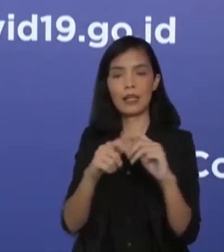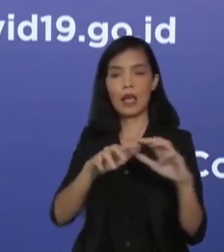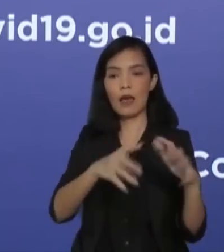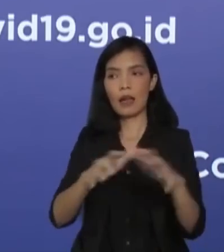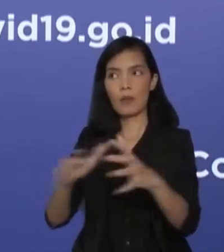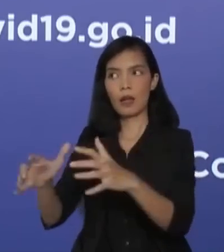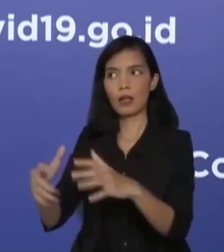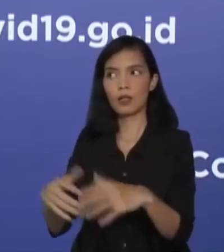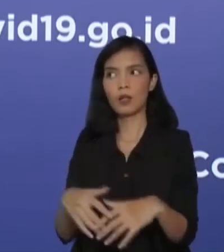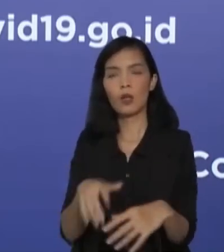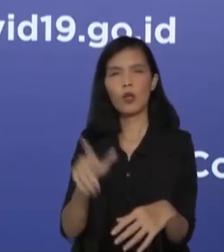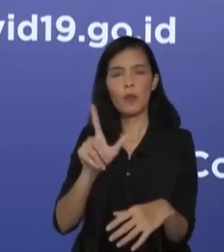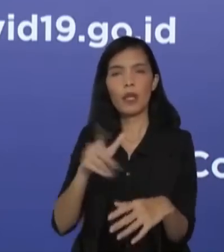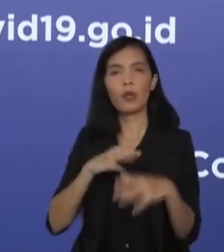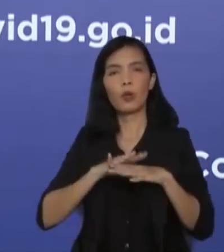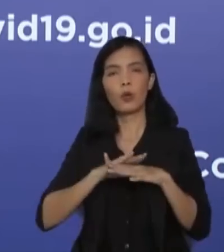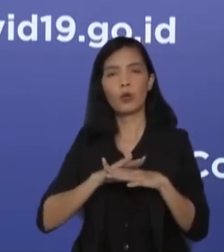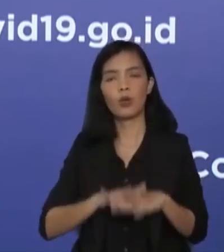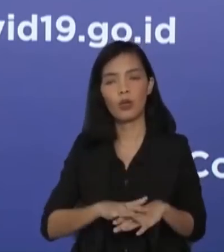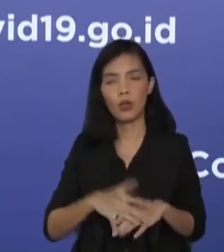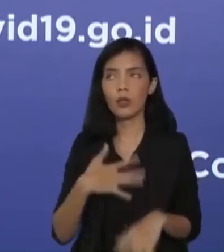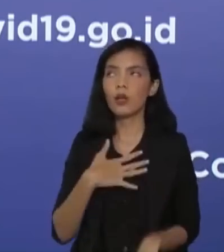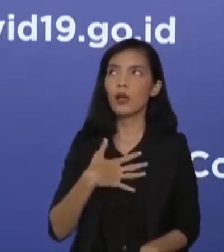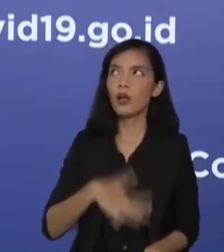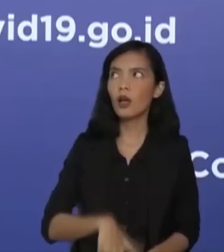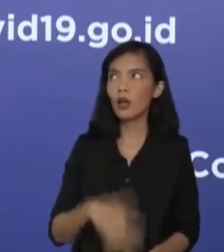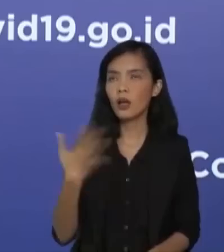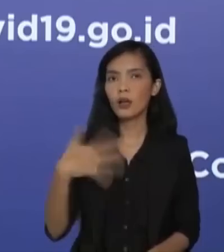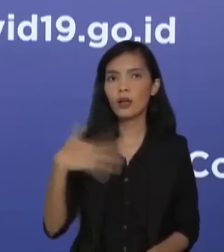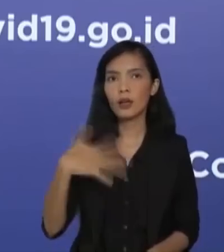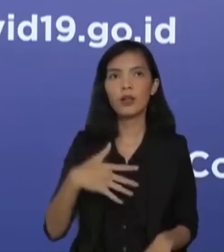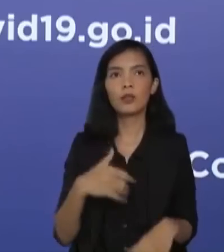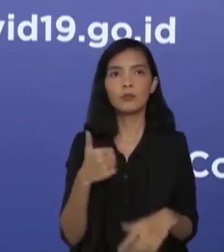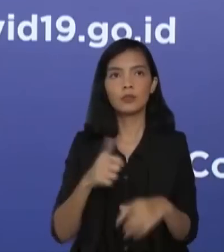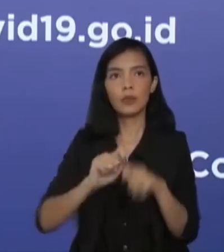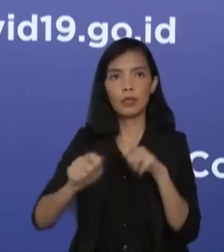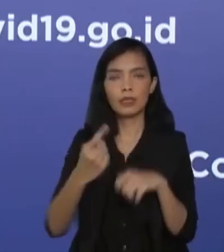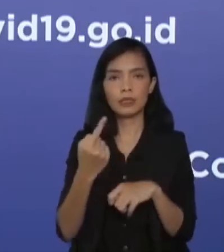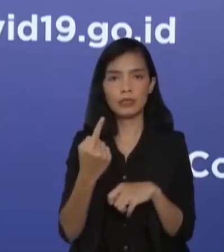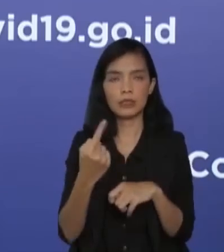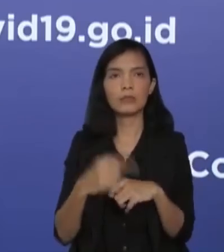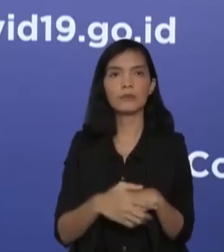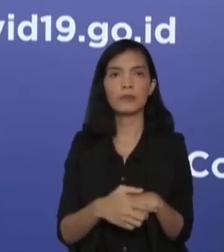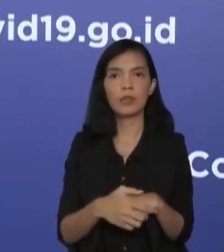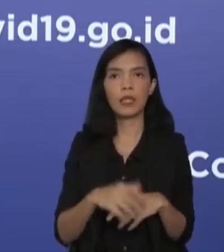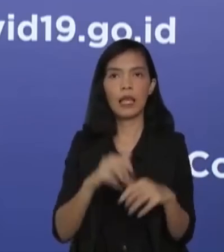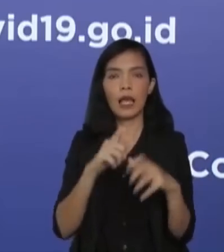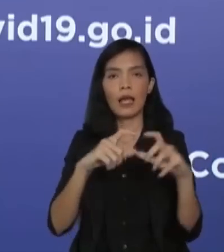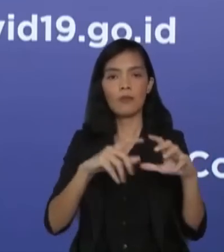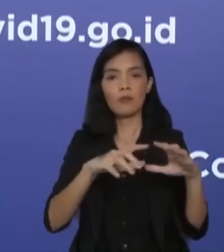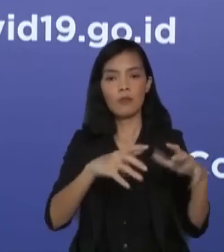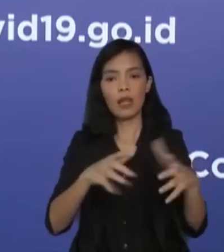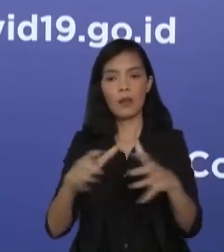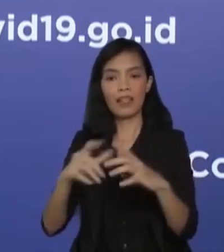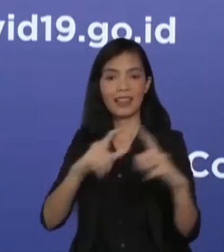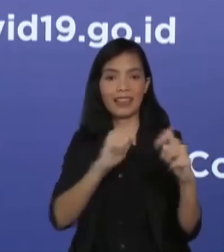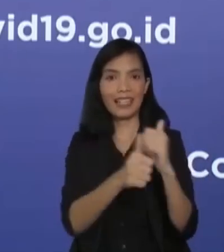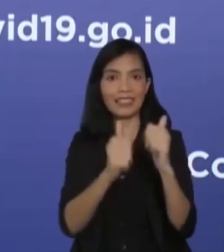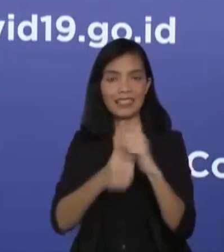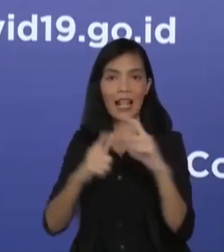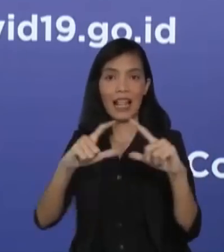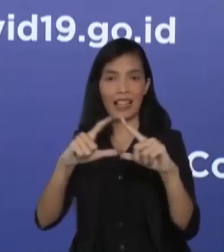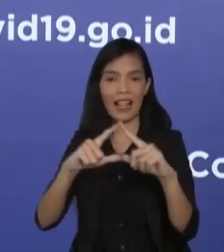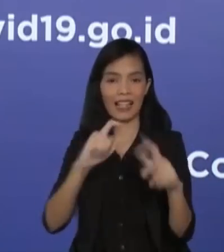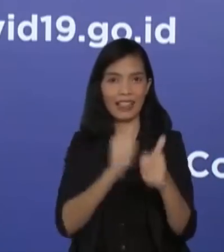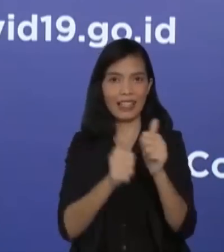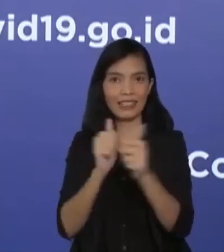cukup melegakan, sudah mulai kita bisa produksi ya yang namanya test kit, dan ini sangat